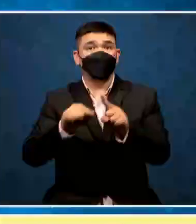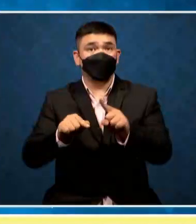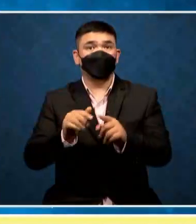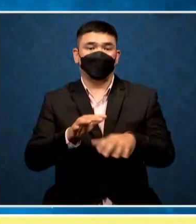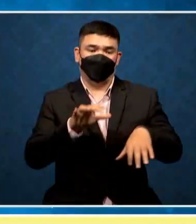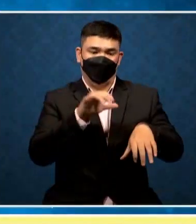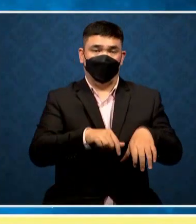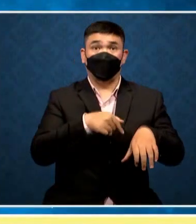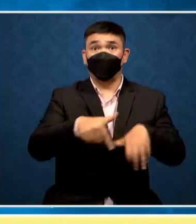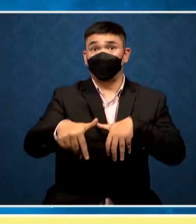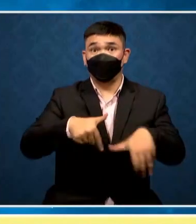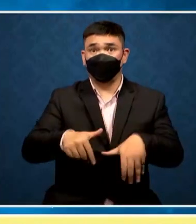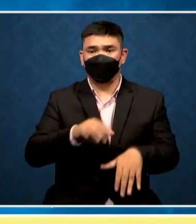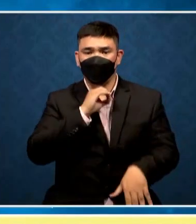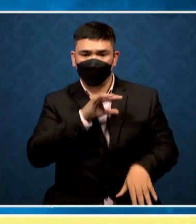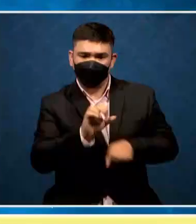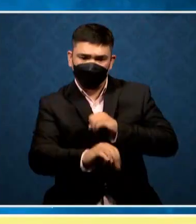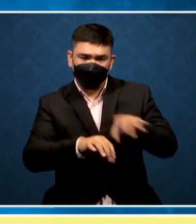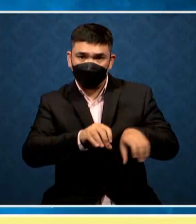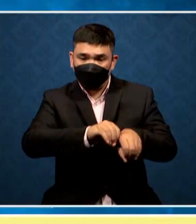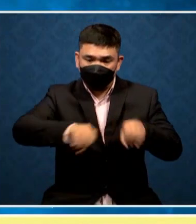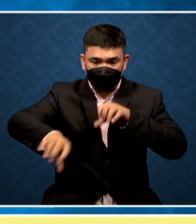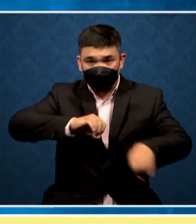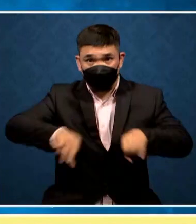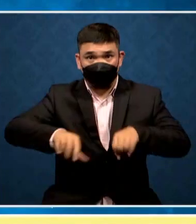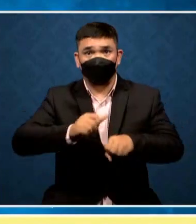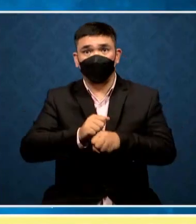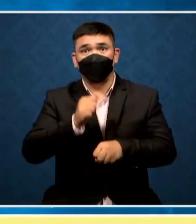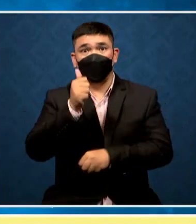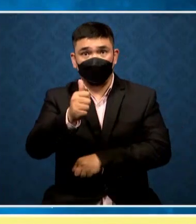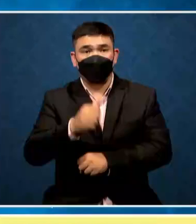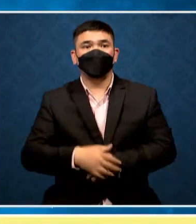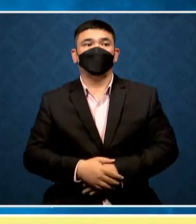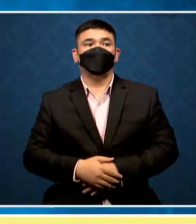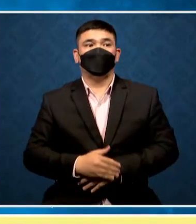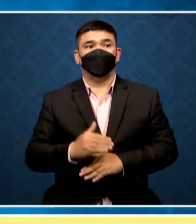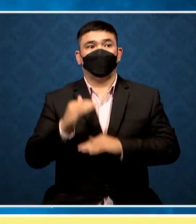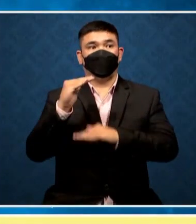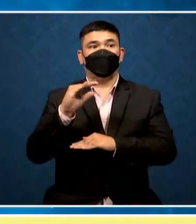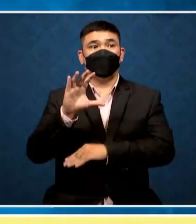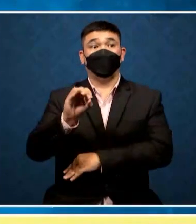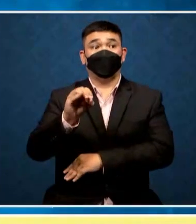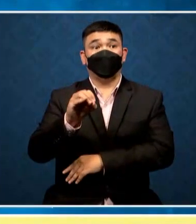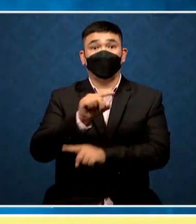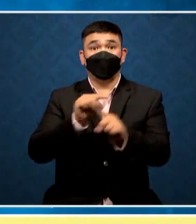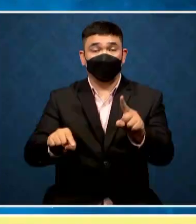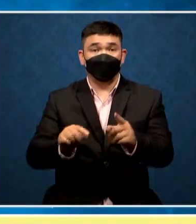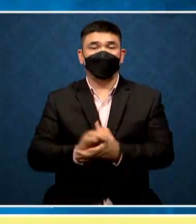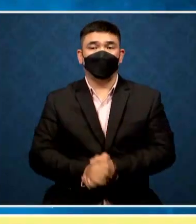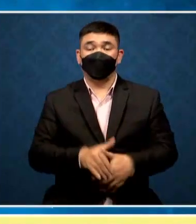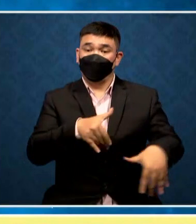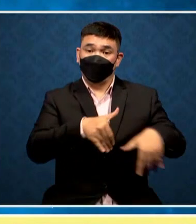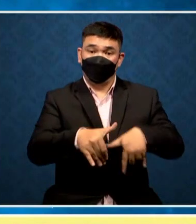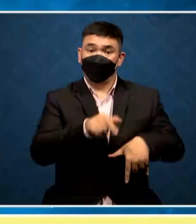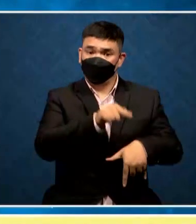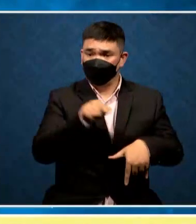หมู่บ้านชุชนมีการคัแยกขยะมลฟอย ตรนี้กำหนดไ้ 50%ปากฏว่าในชุมชนต่าง